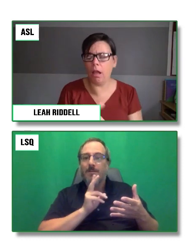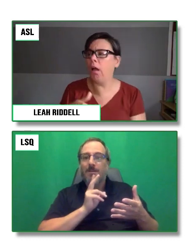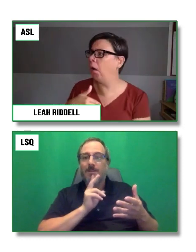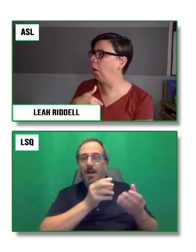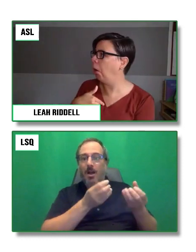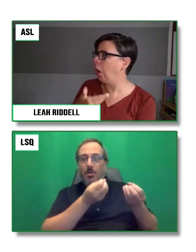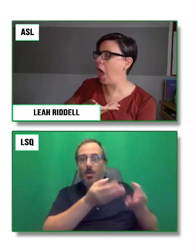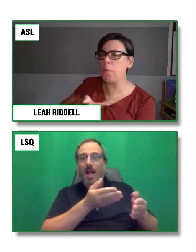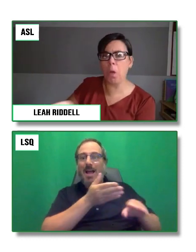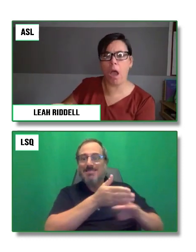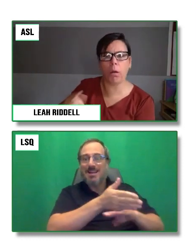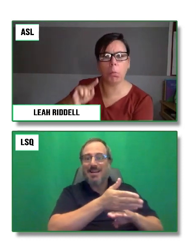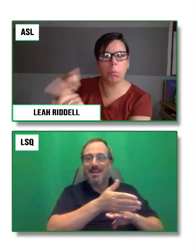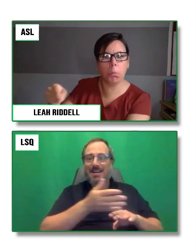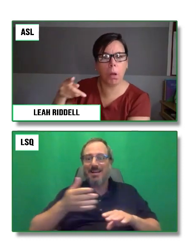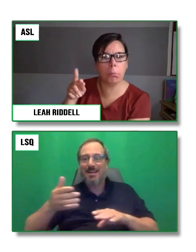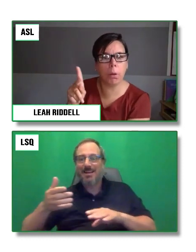d'appartenance.